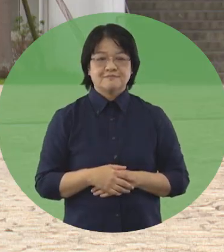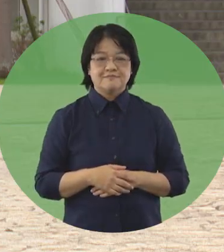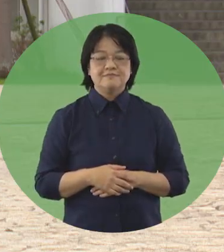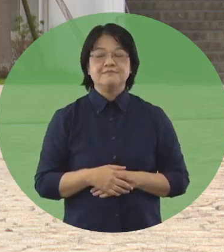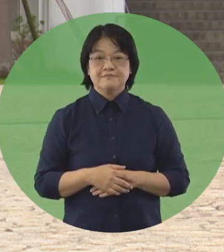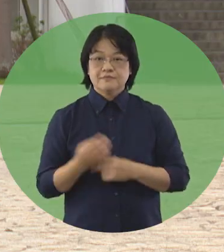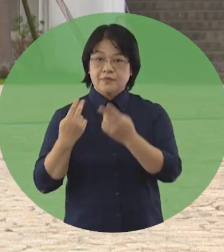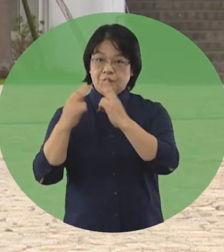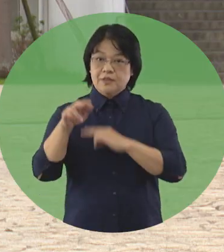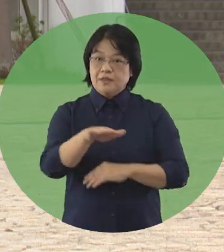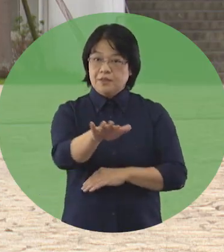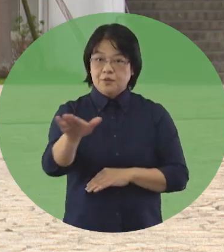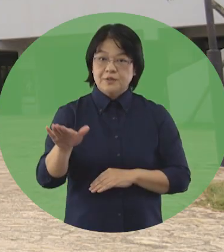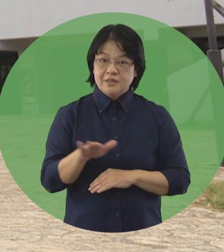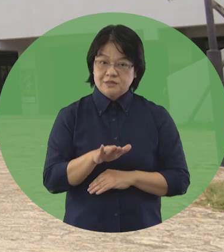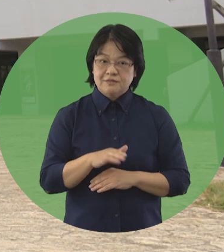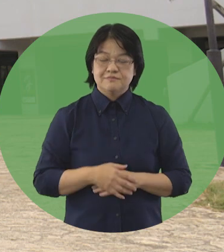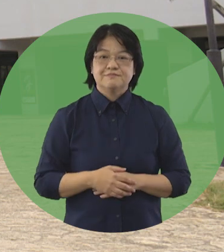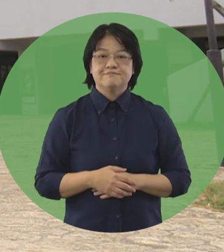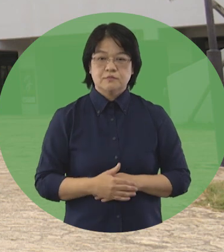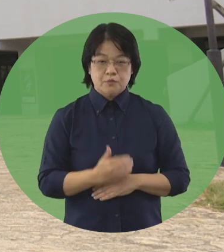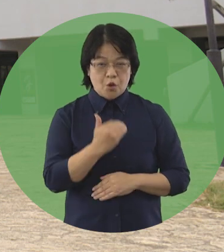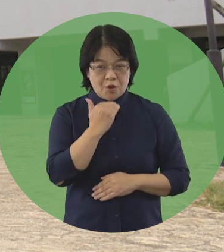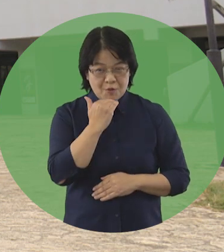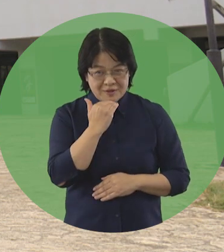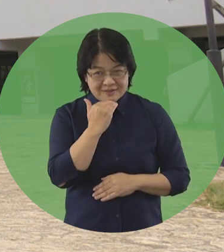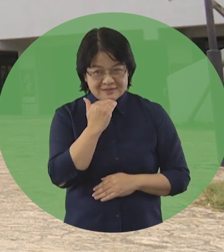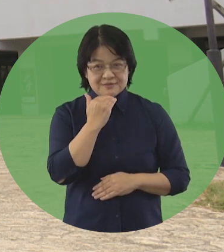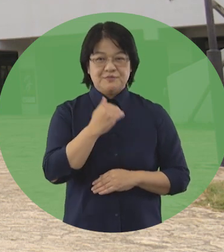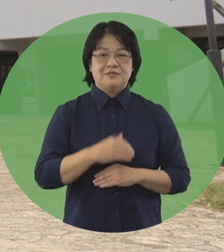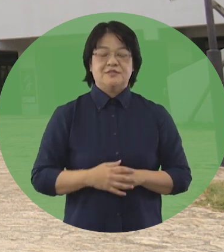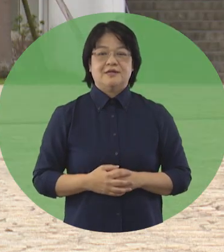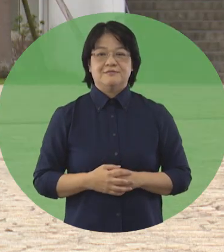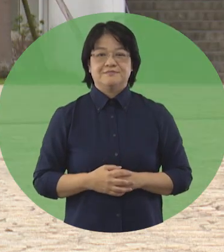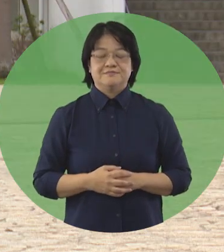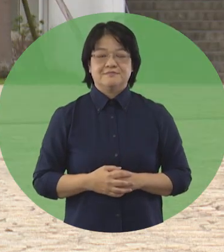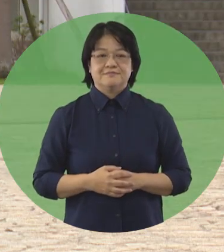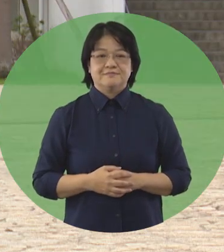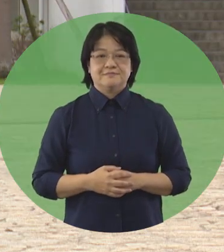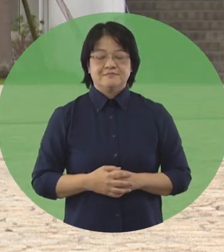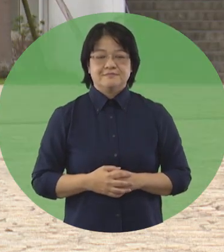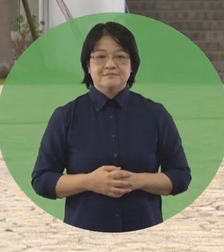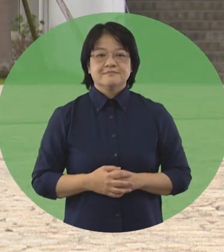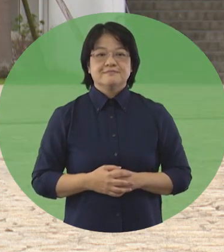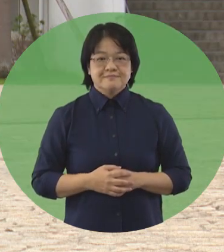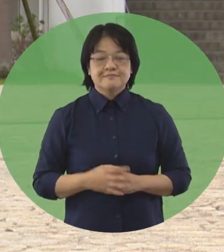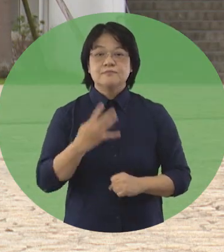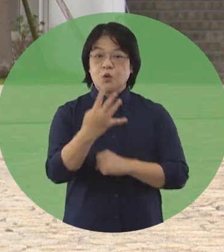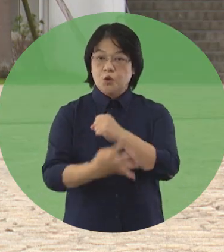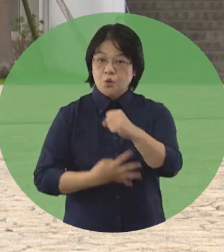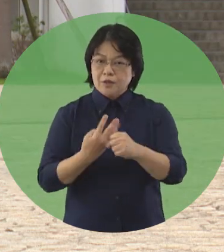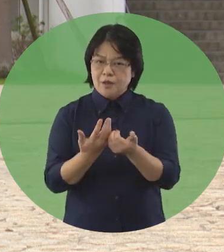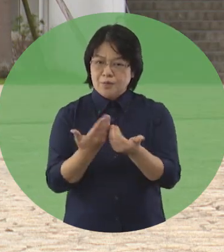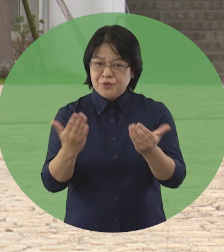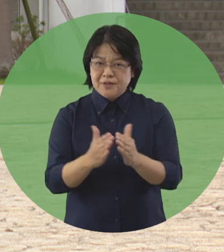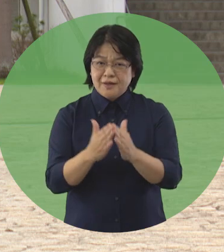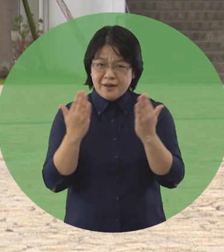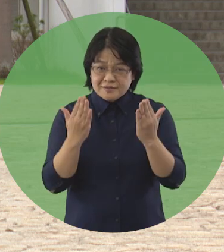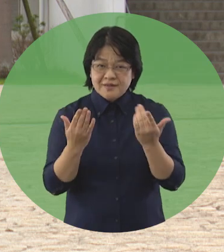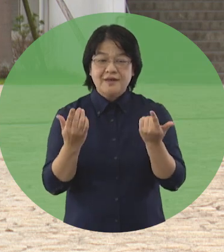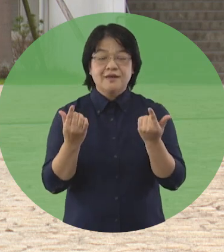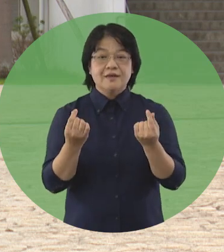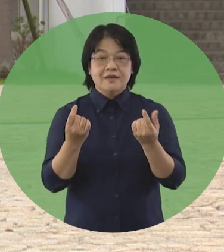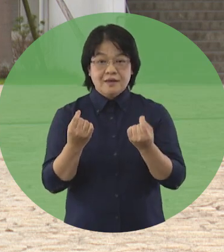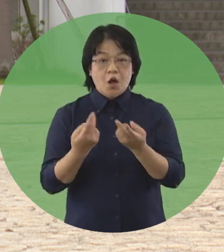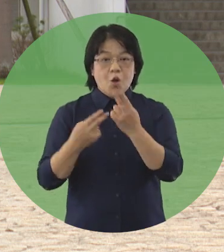沖縄の皆さん、お待たせしました。4年ぶりの開催となる沖